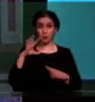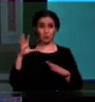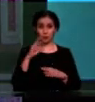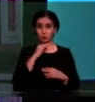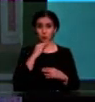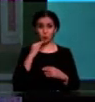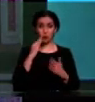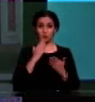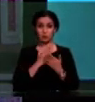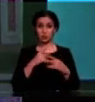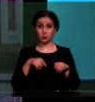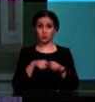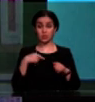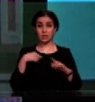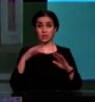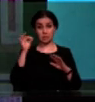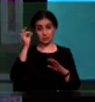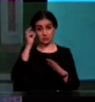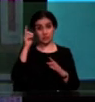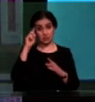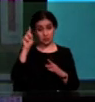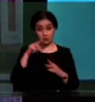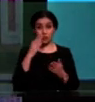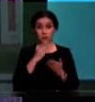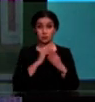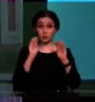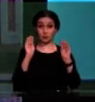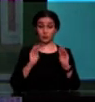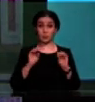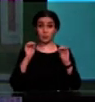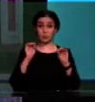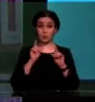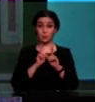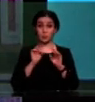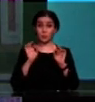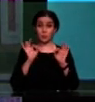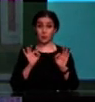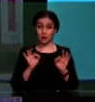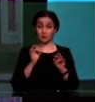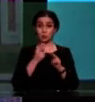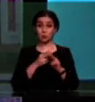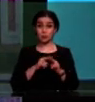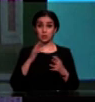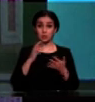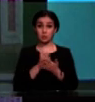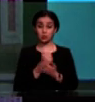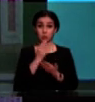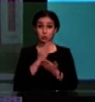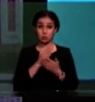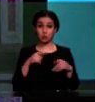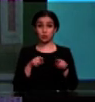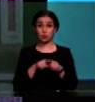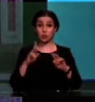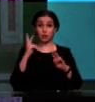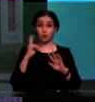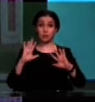нам уже известны. Применяя формулу и правила при решении уравнений, мы находим вероятность произведения этих двух